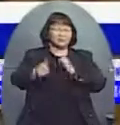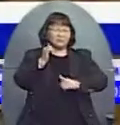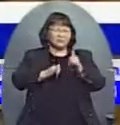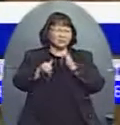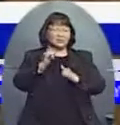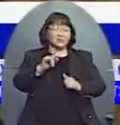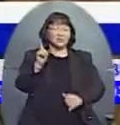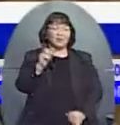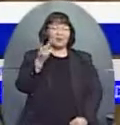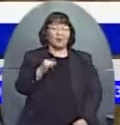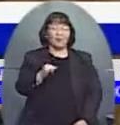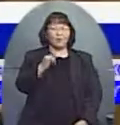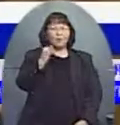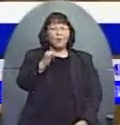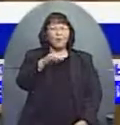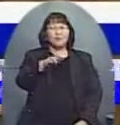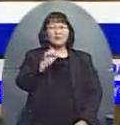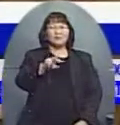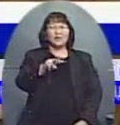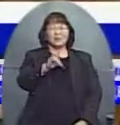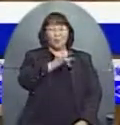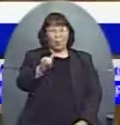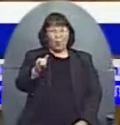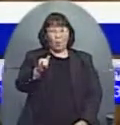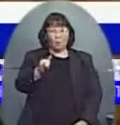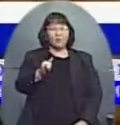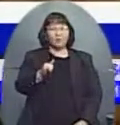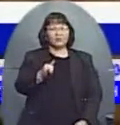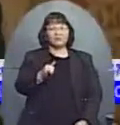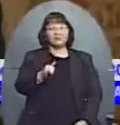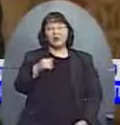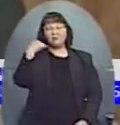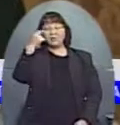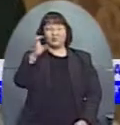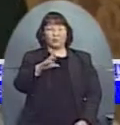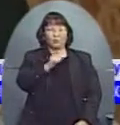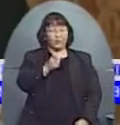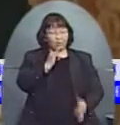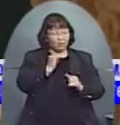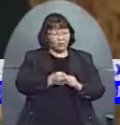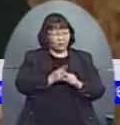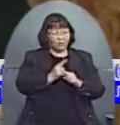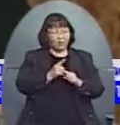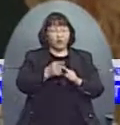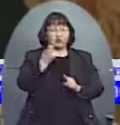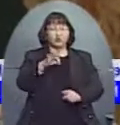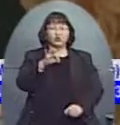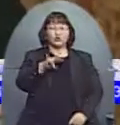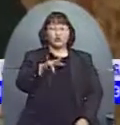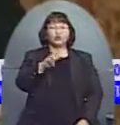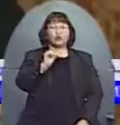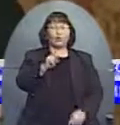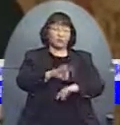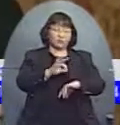жаахан хар тал руу нь одоо ойлгож яваад байгаа шүү дээ. Энэ үнс үт чинь архинт донтох эмгэг өвчтөд болцсон явж байна шүү дээ. Чи Монгол улсад орж ирсэн одоо чимээгүй дайн гэж хэлж байна шүү